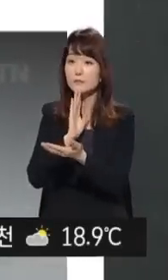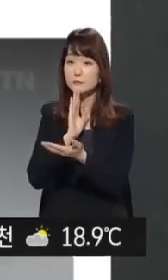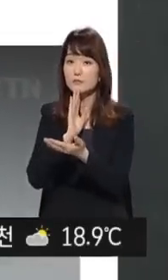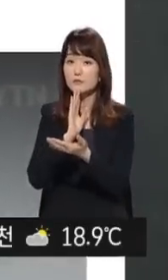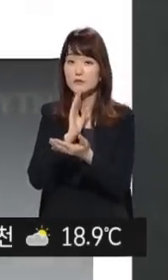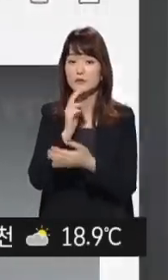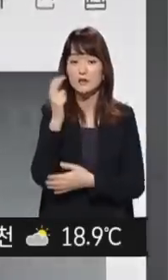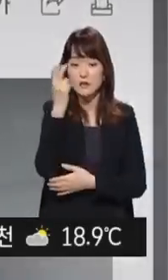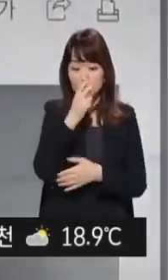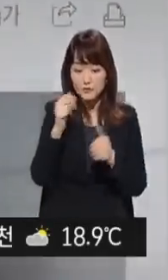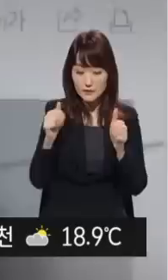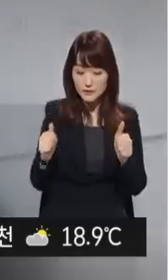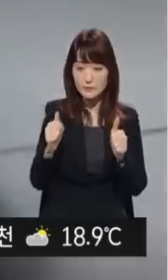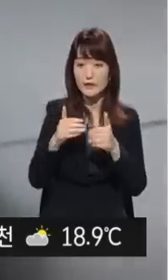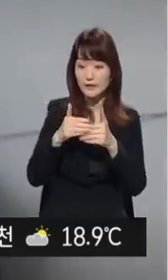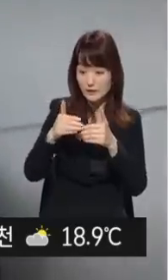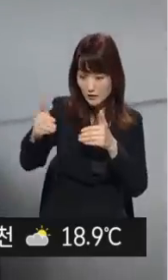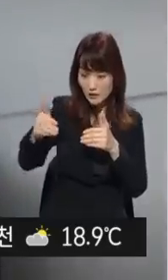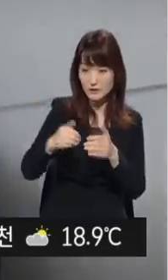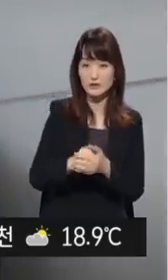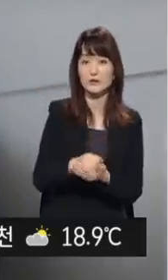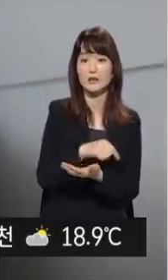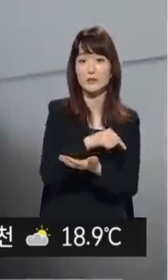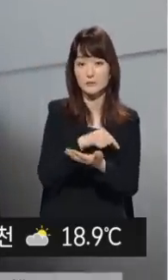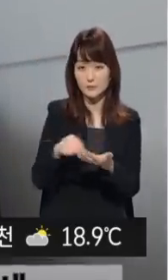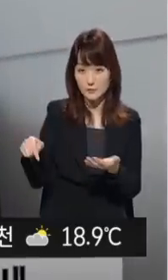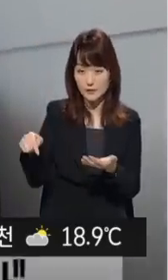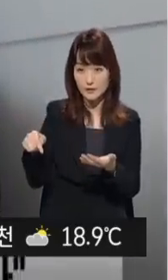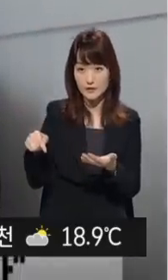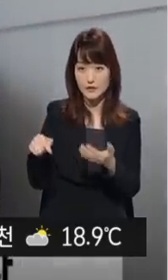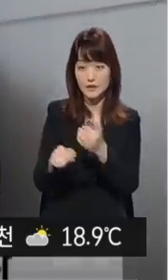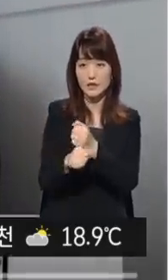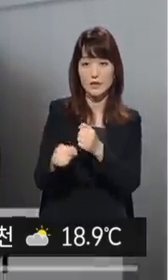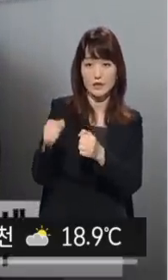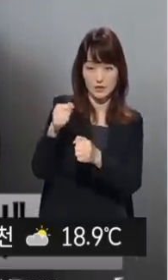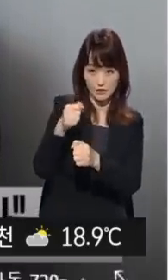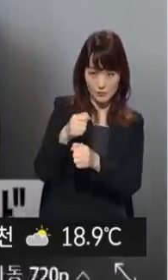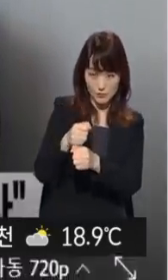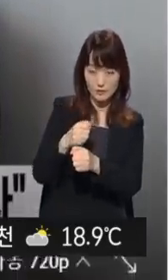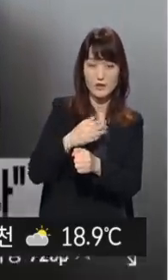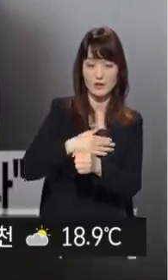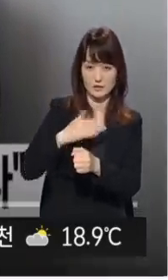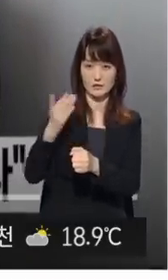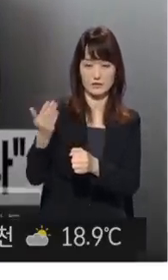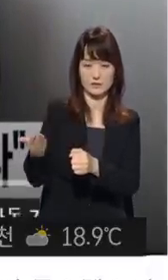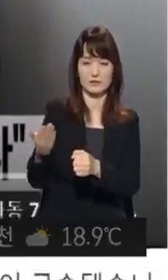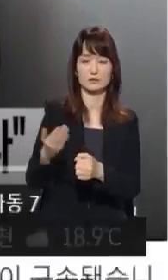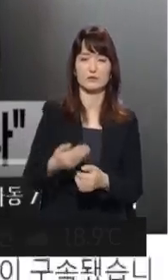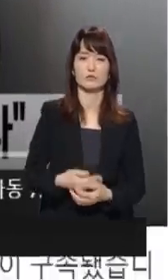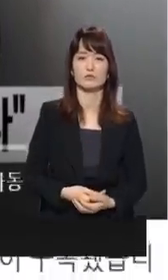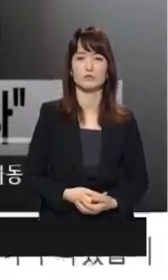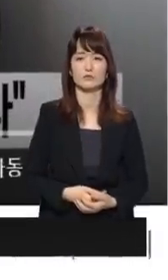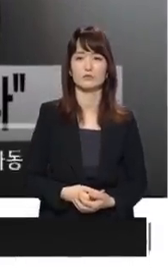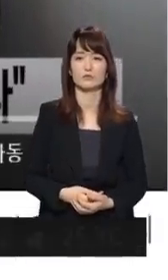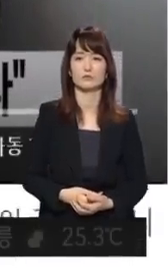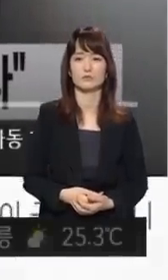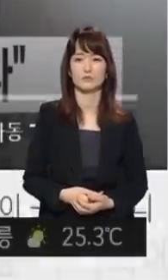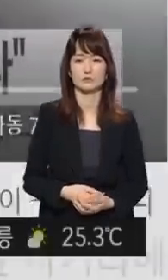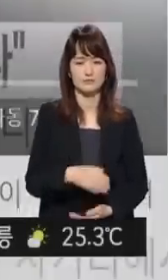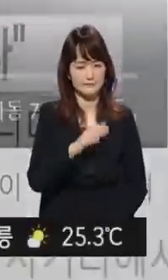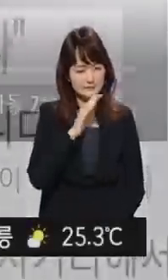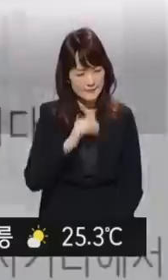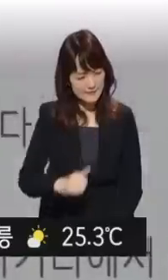재판 과정에서 이런 부분들이 피해 회복이라든가 이런 과정에서 좀 알려지게 돼 있기 때문에 아 좀 정말